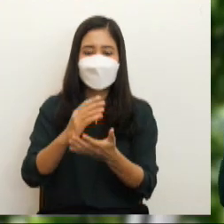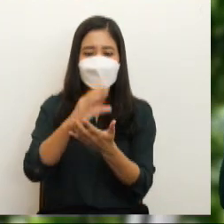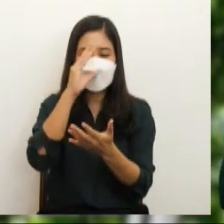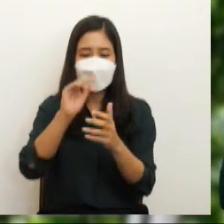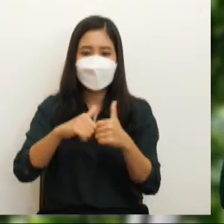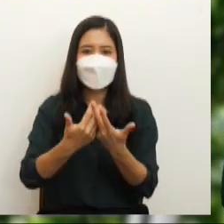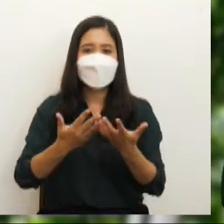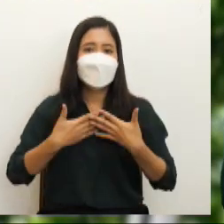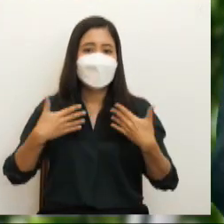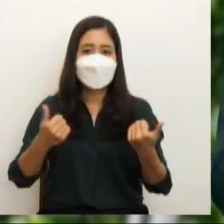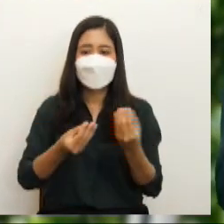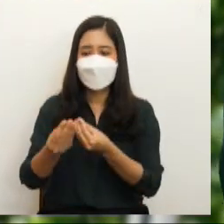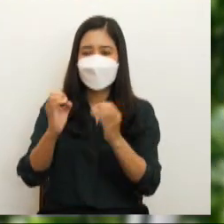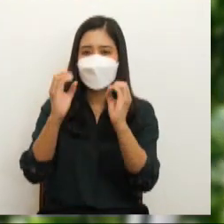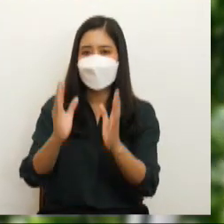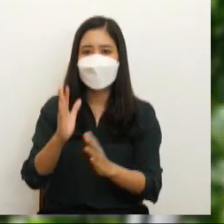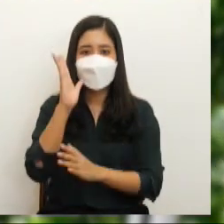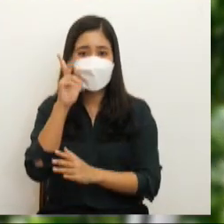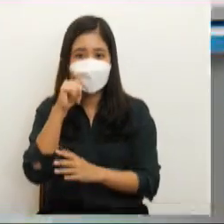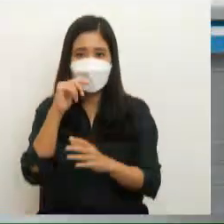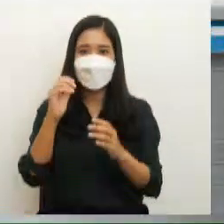ครูผู้ปกครองและก็นักเรียนครับ